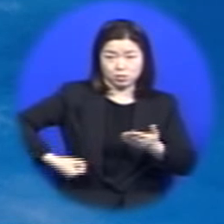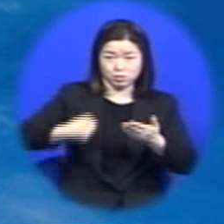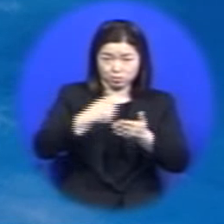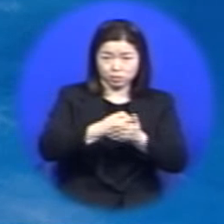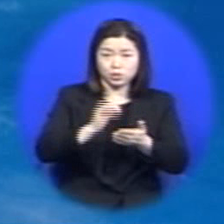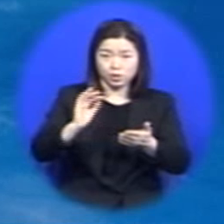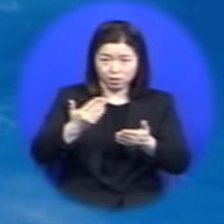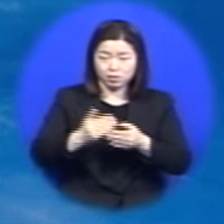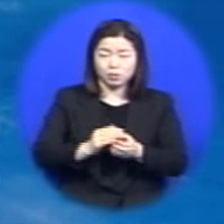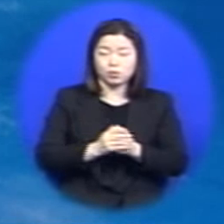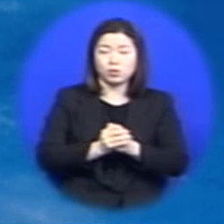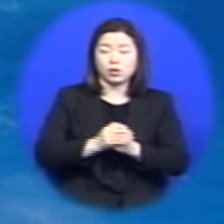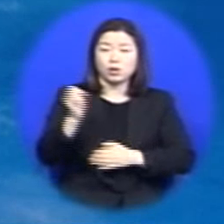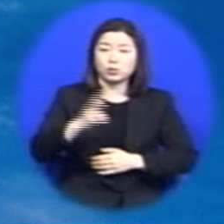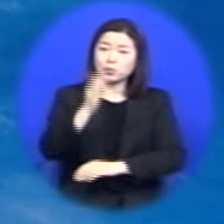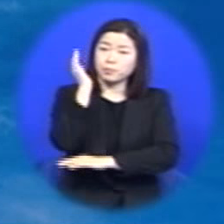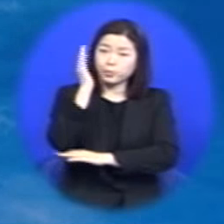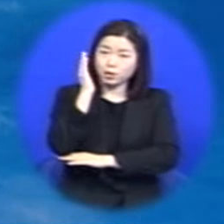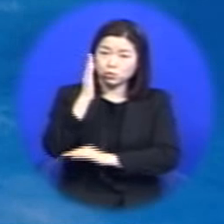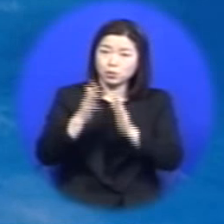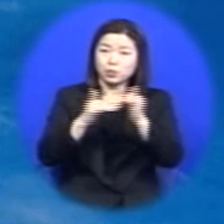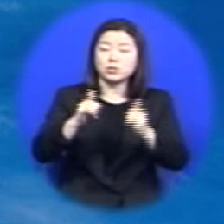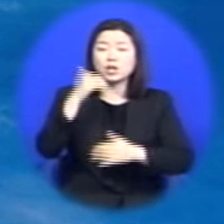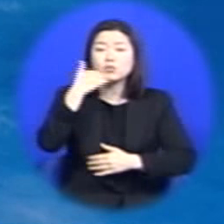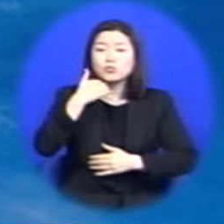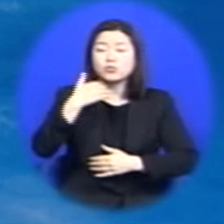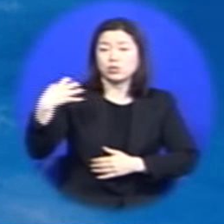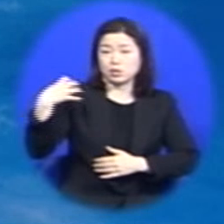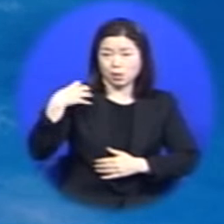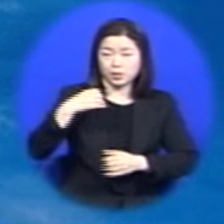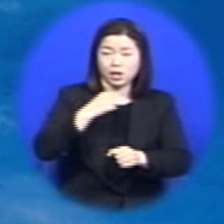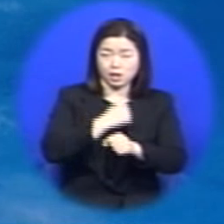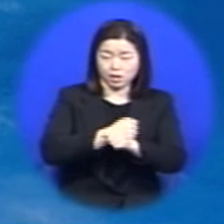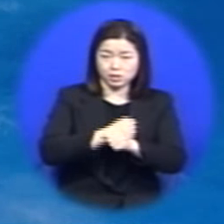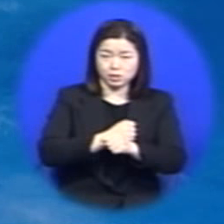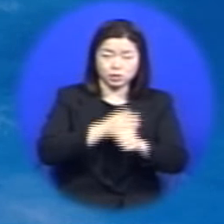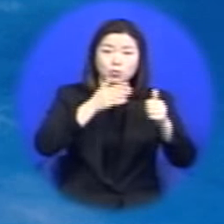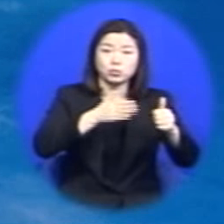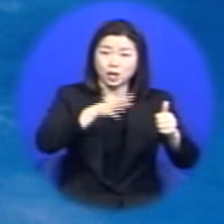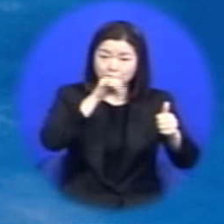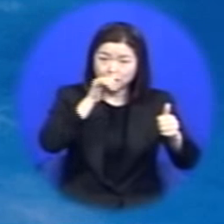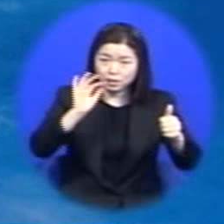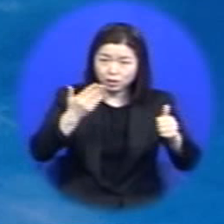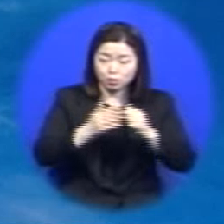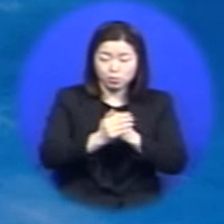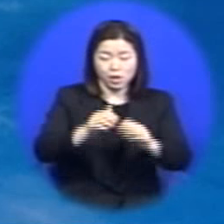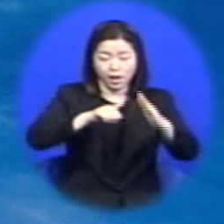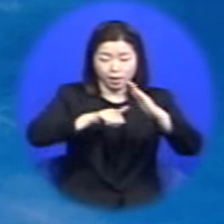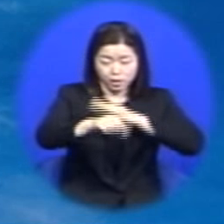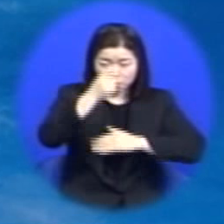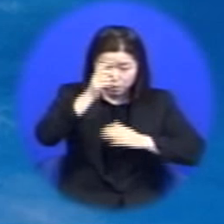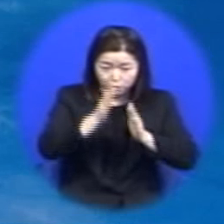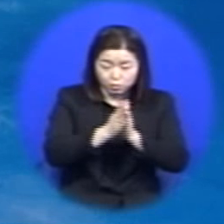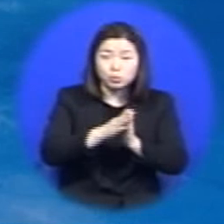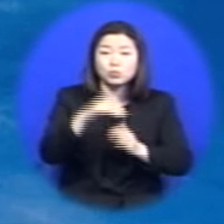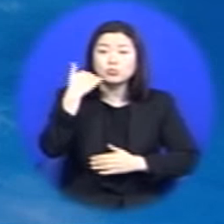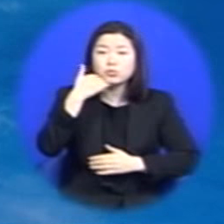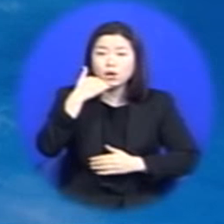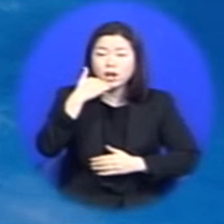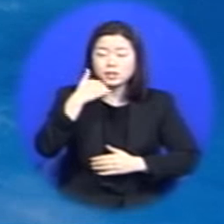되겠죠. 설교 누가 할지, 설교자 부탁해야 되겠죠. 대표기도 누가 할지 정해야